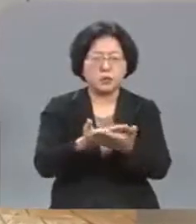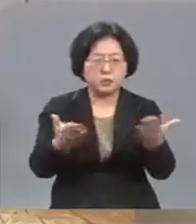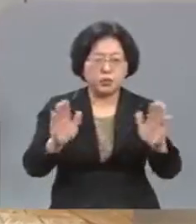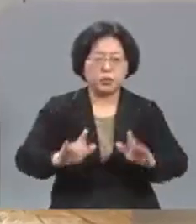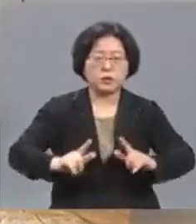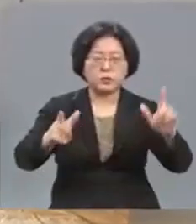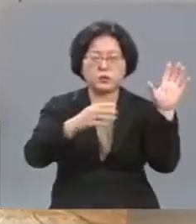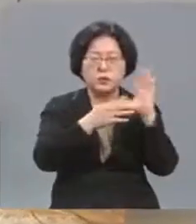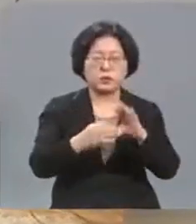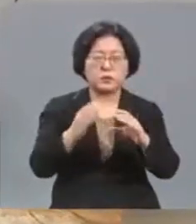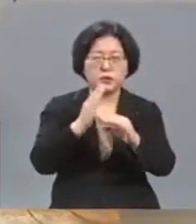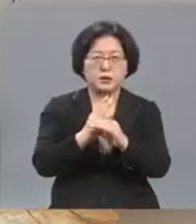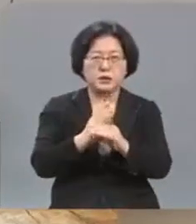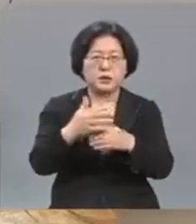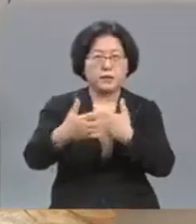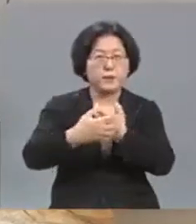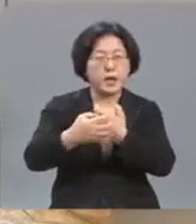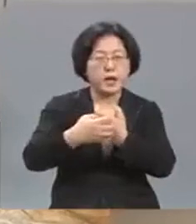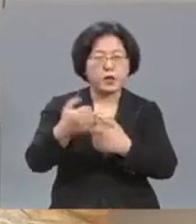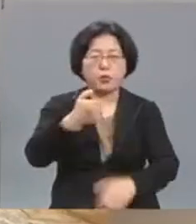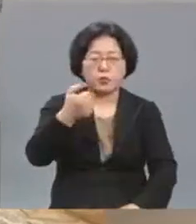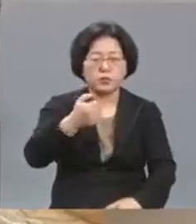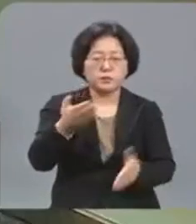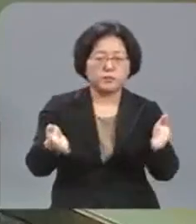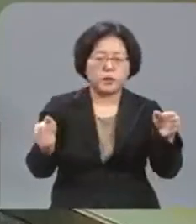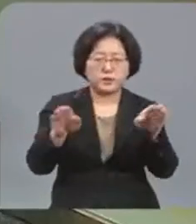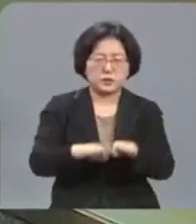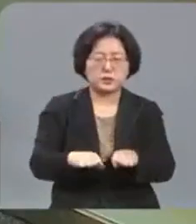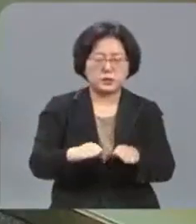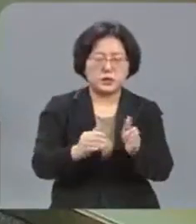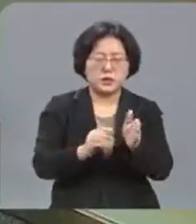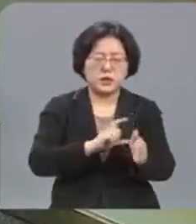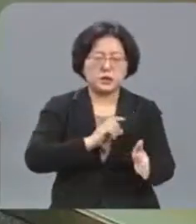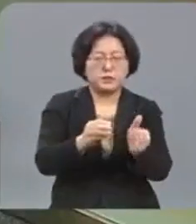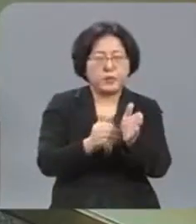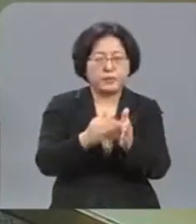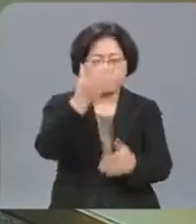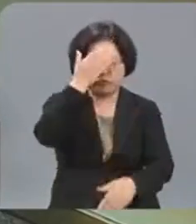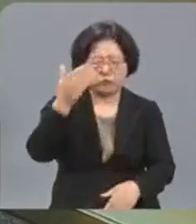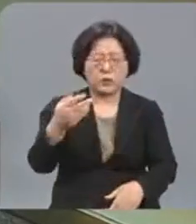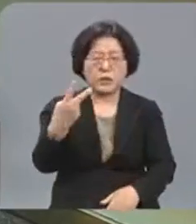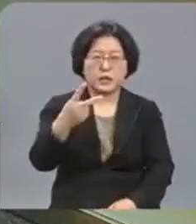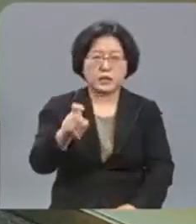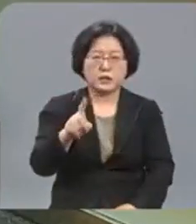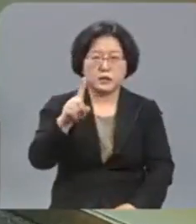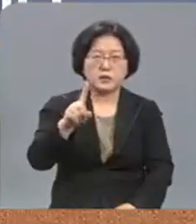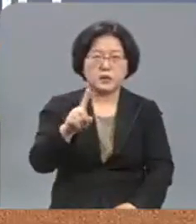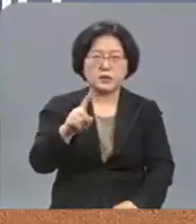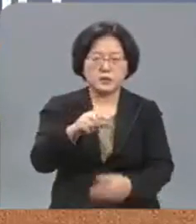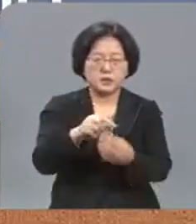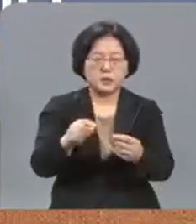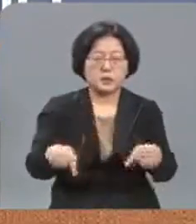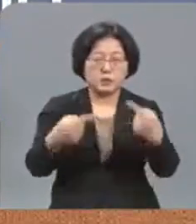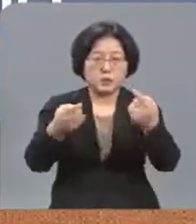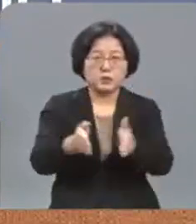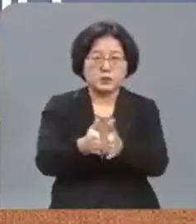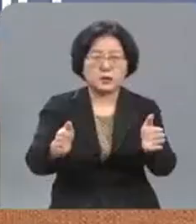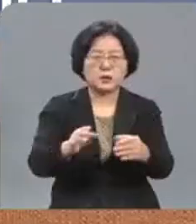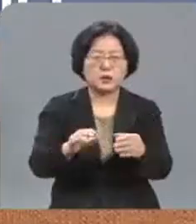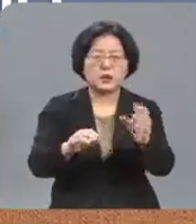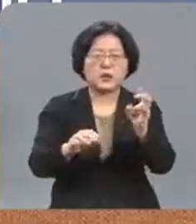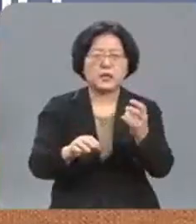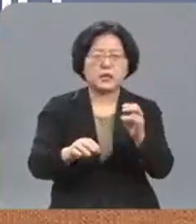올해도 이어졌습니다. 배 쉰상자를 익명으로 기부한 시민. 2011년 설을 시작으로